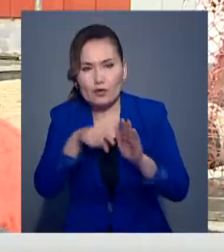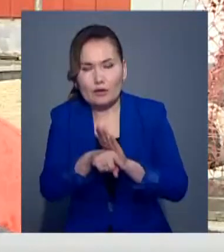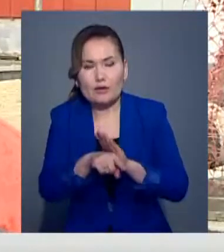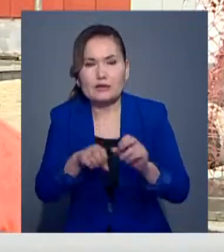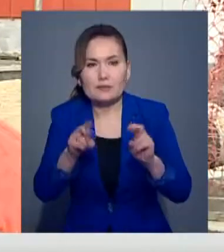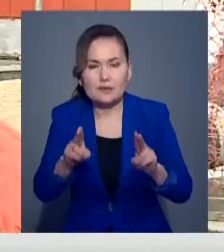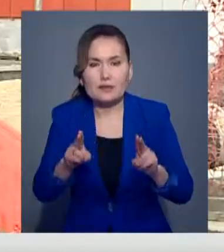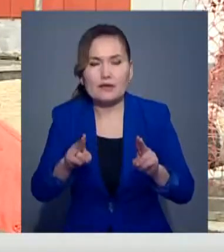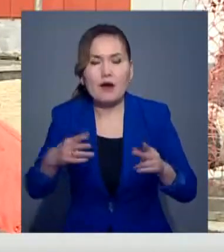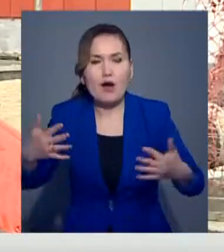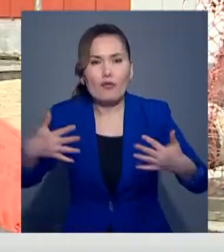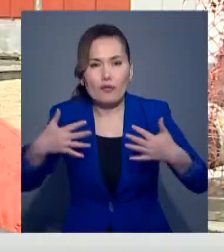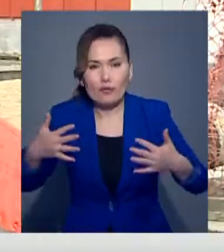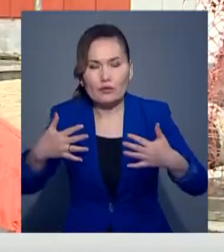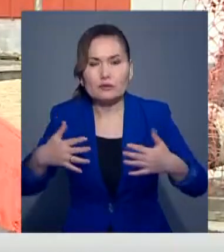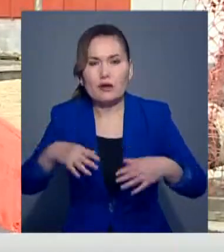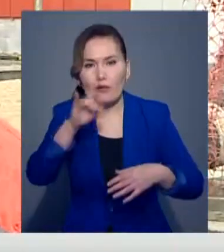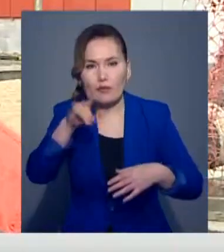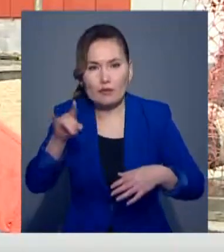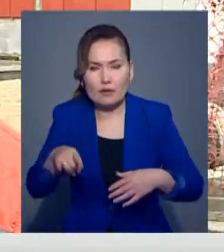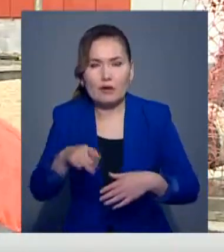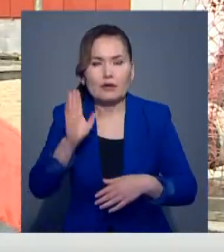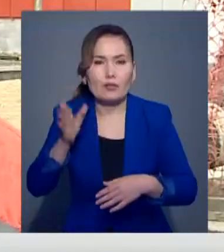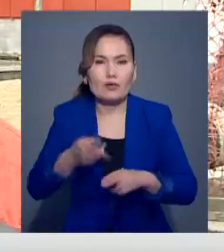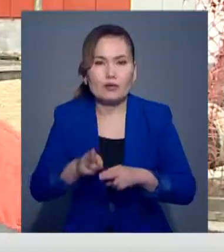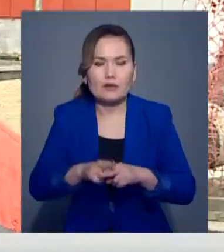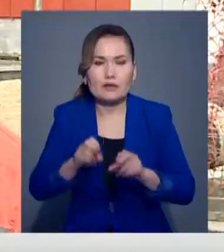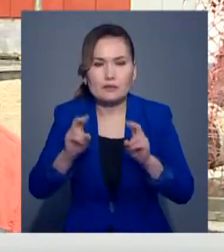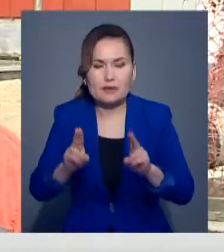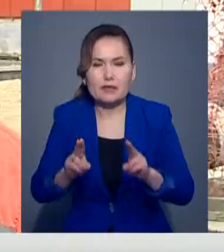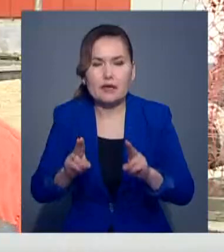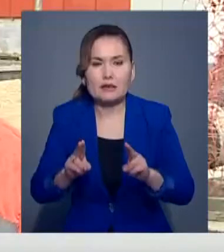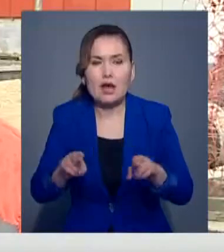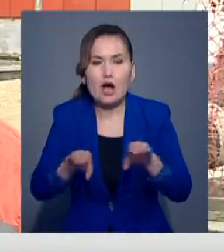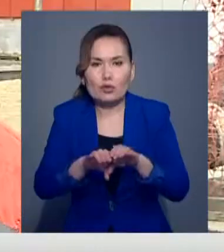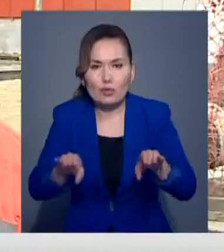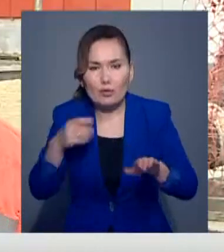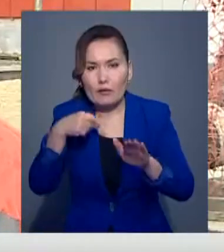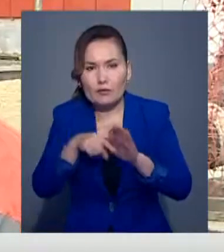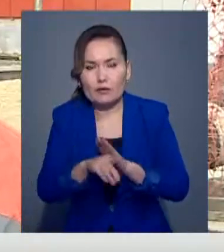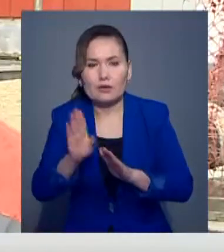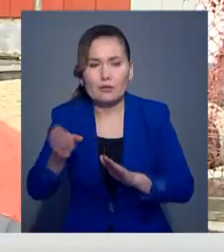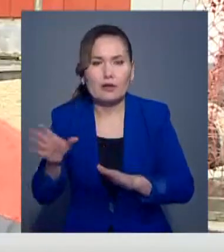арнайы тамбуры бар шлюздар орнатылады. Себебі теріс ағымды принципті